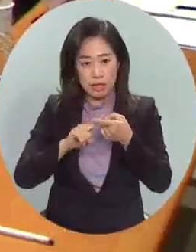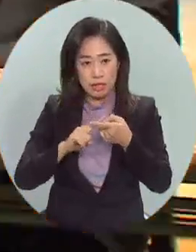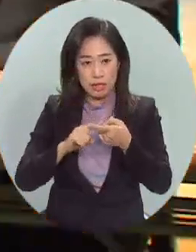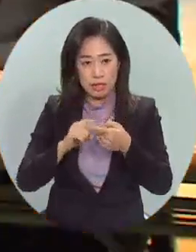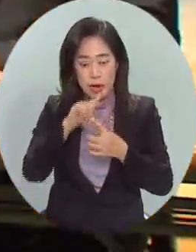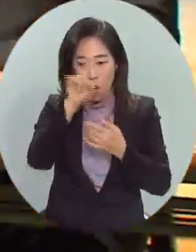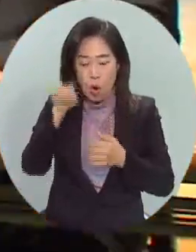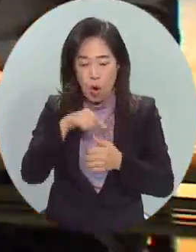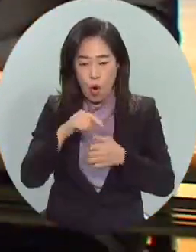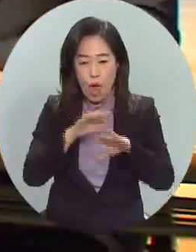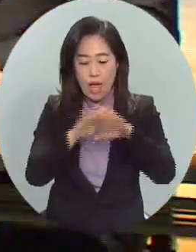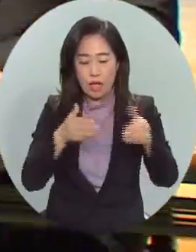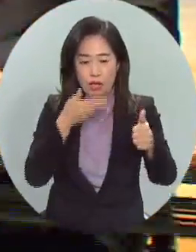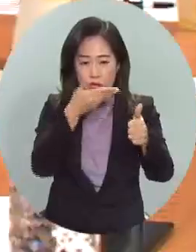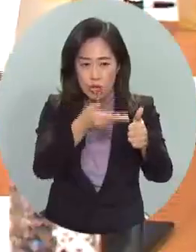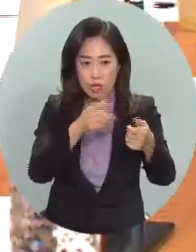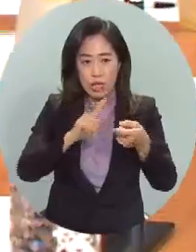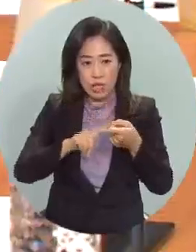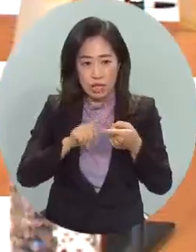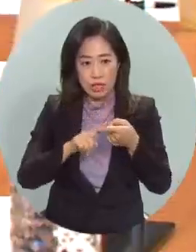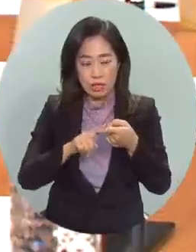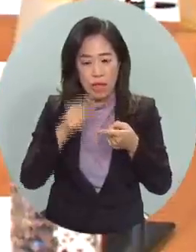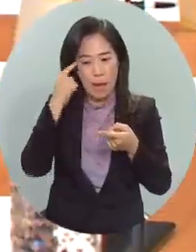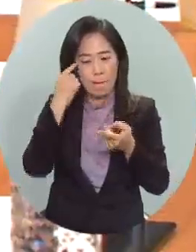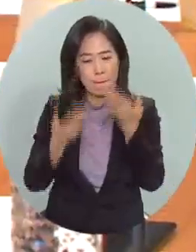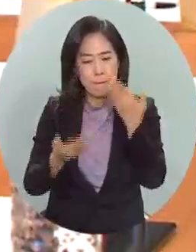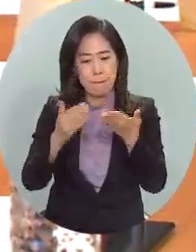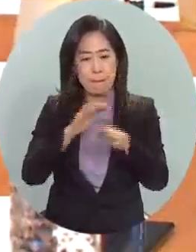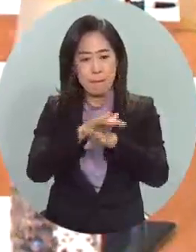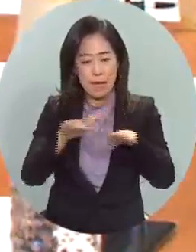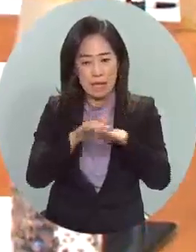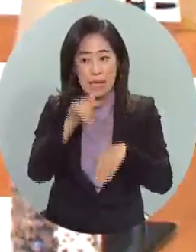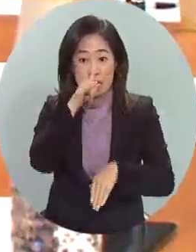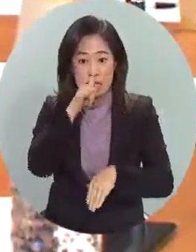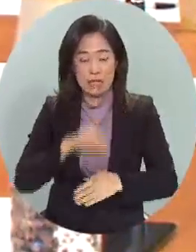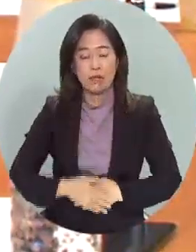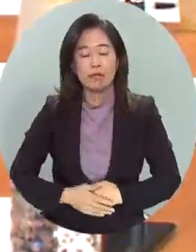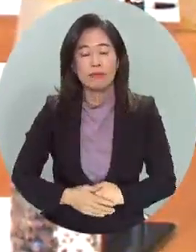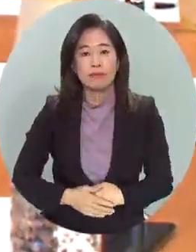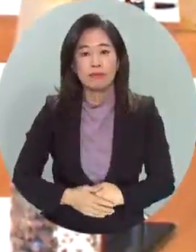자유롭지 못할 것으로 보입니다 MBC 뉴스 임입니다